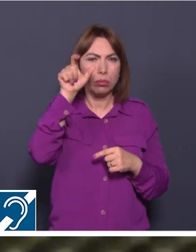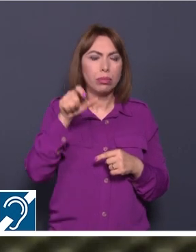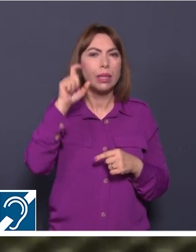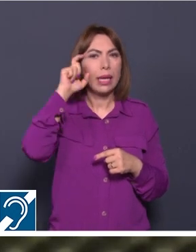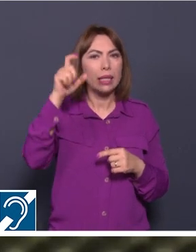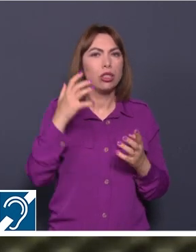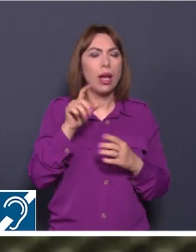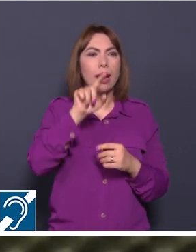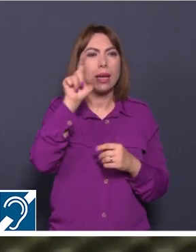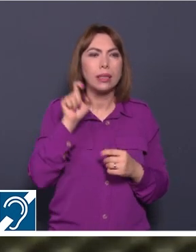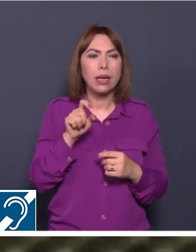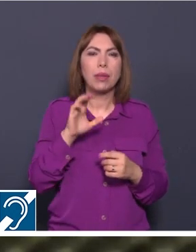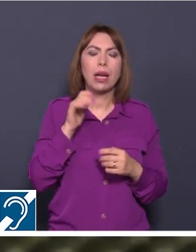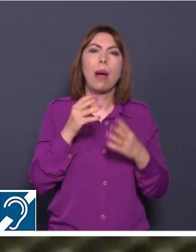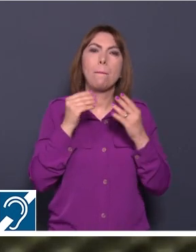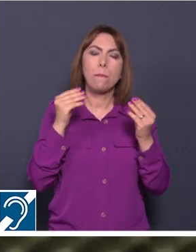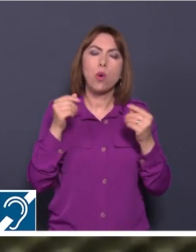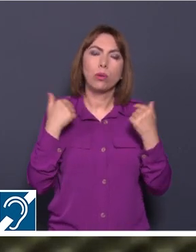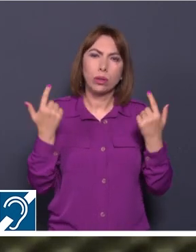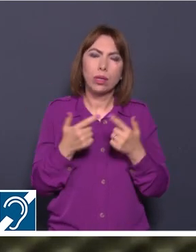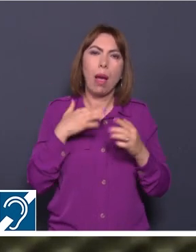a întrebat, că mulți am